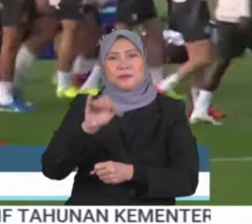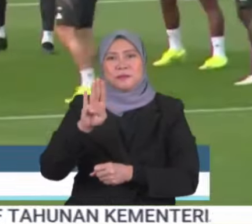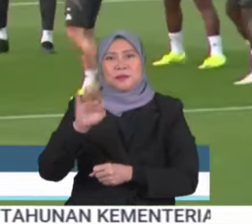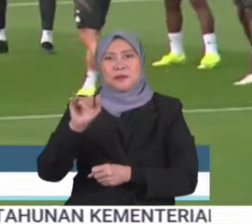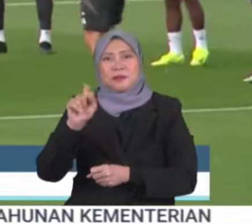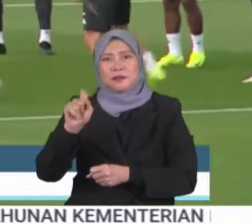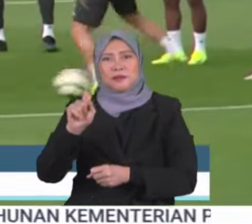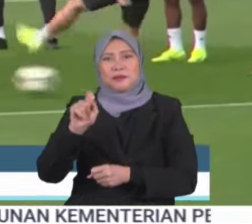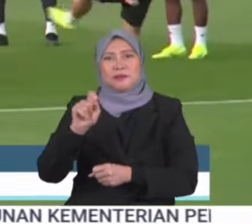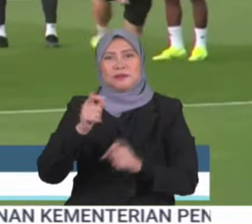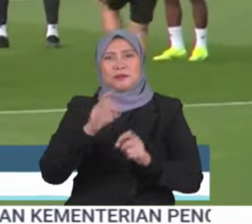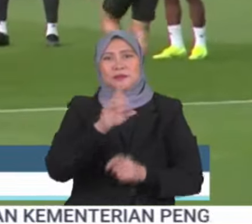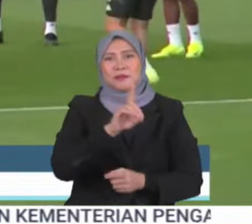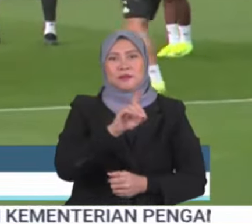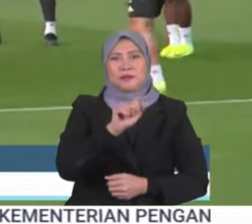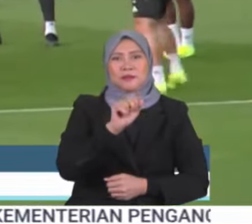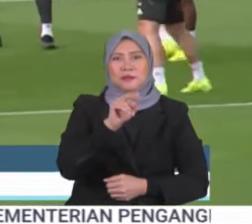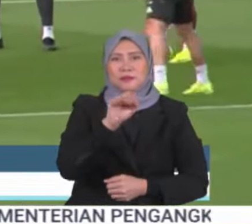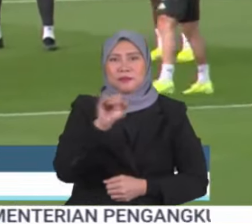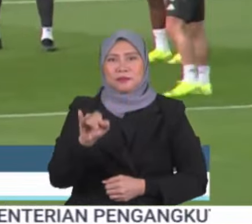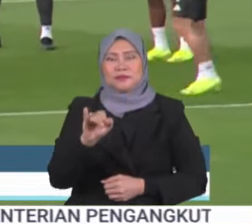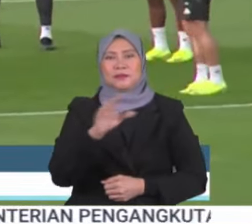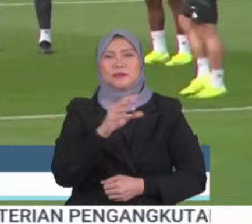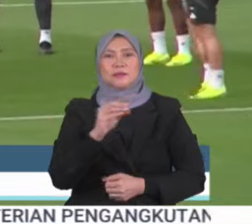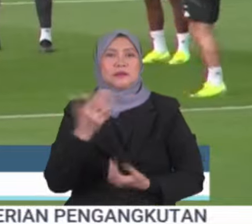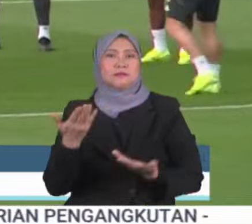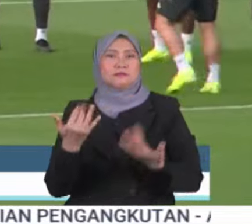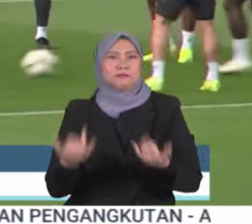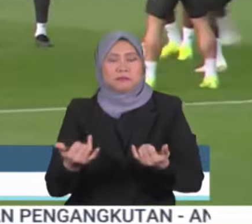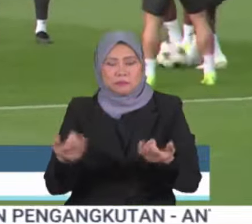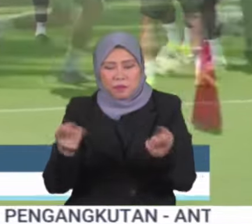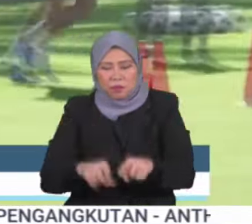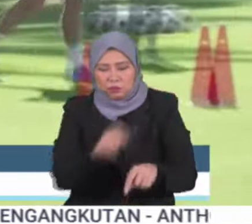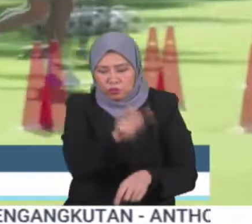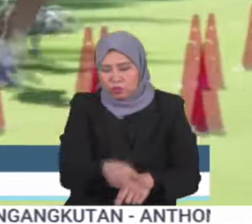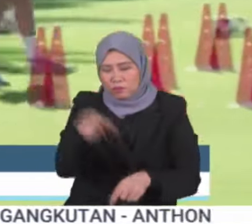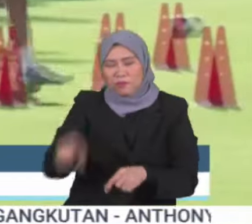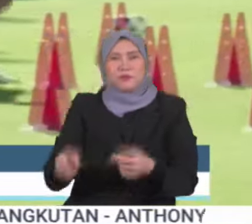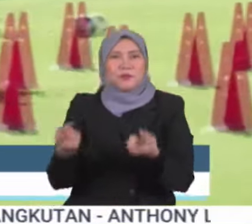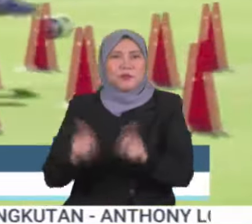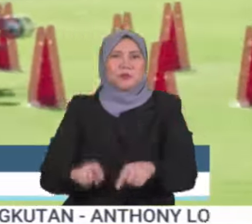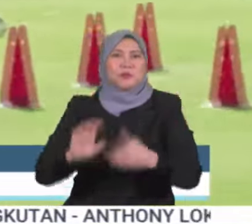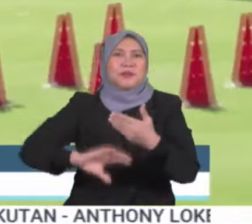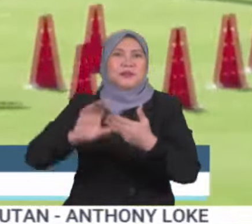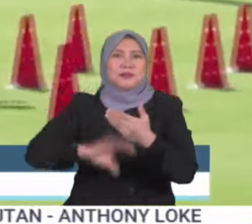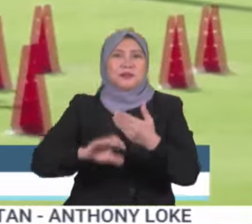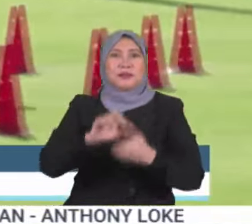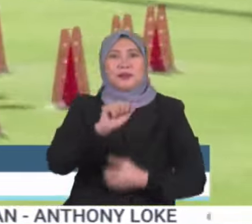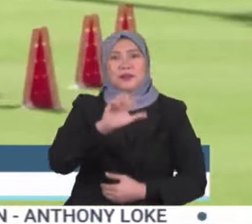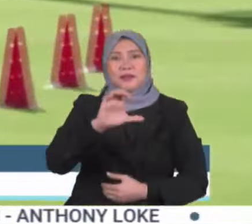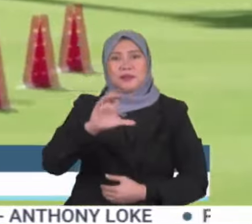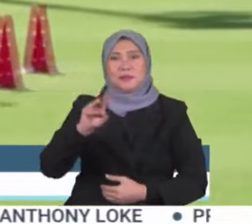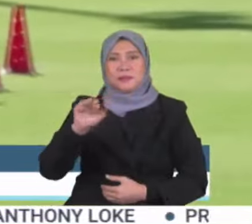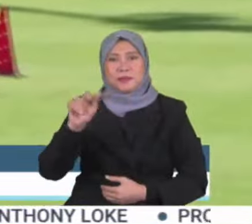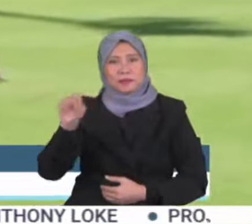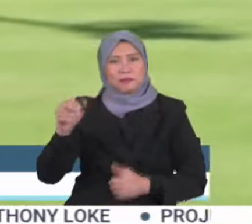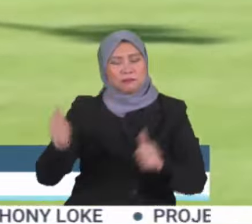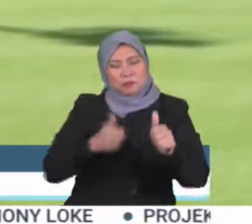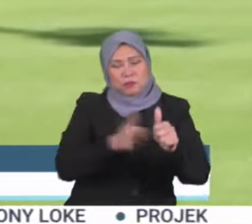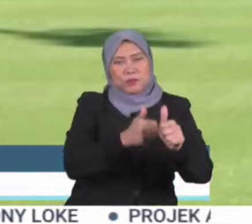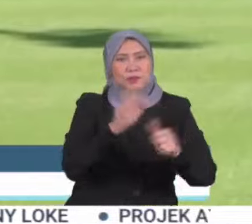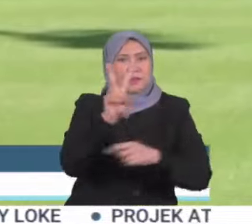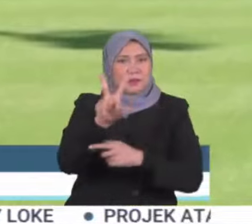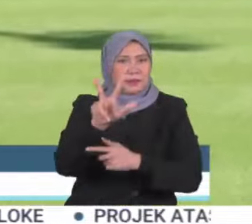Dani Carvalho dan David Alaba yang dilanda kecederaan. Sementara itu, AC Milan juga hadir dengan misi memburu tiga